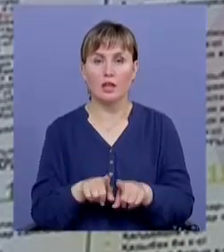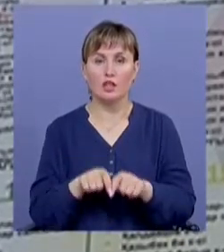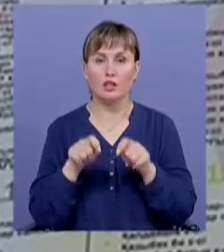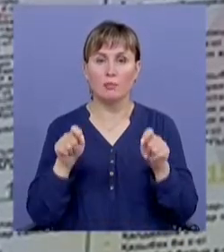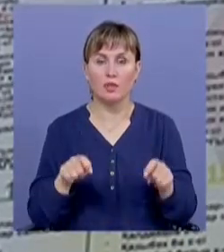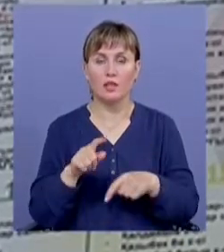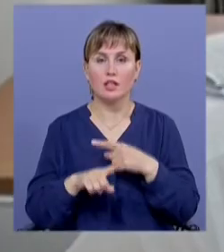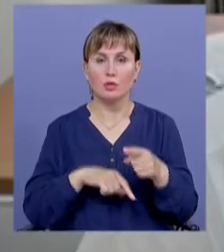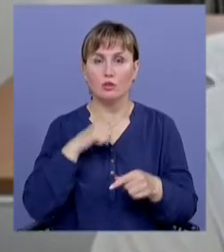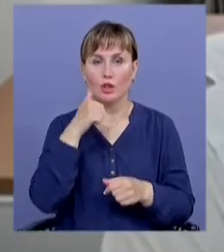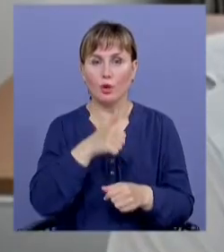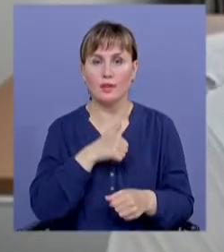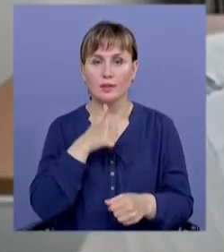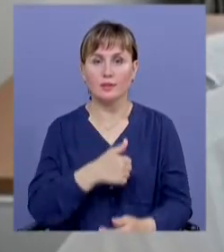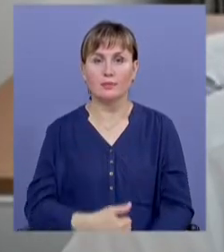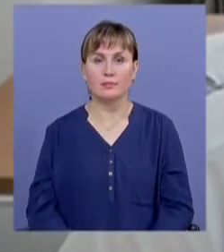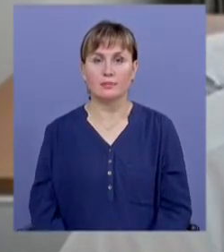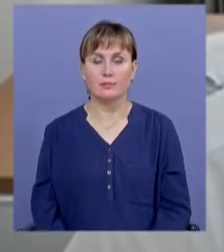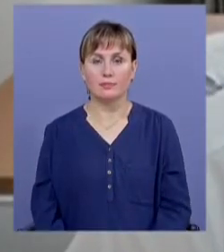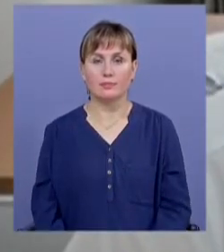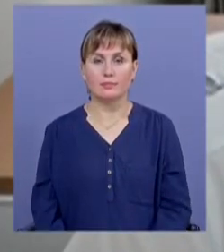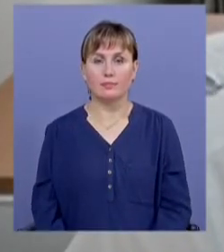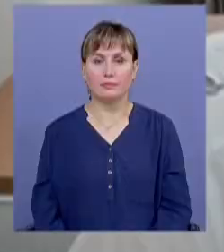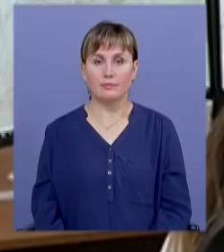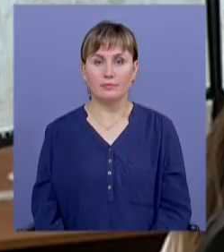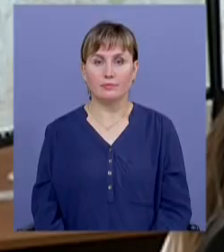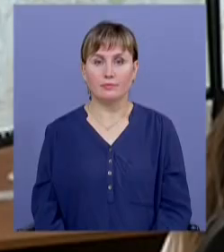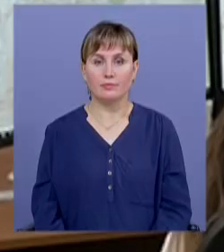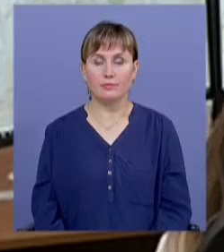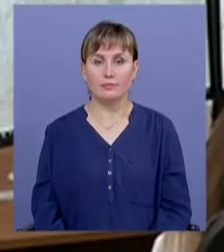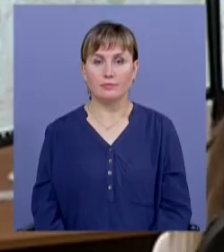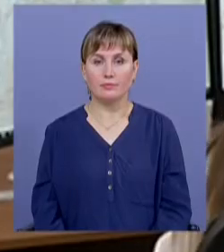запланировано на следующий год. Рашид Ильясов, Рашид Чукуралиев, Асет Кундакпаев, телеканал «Алматы».